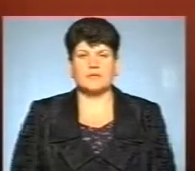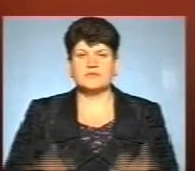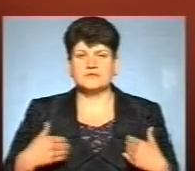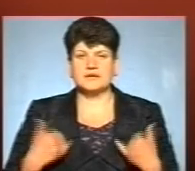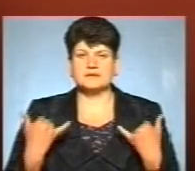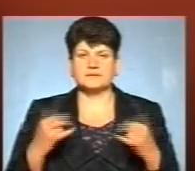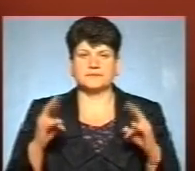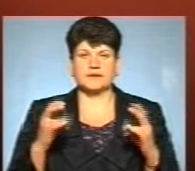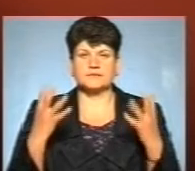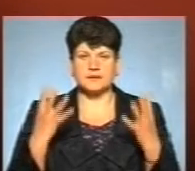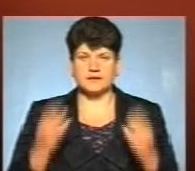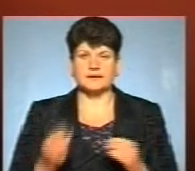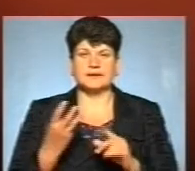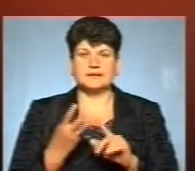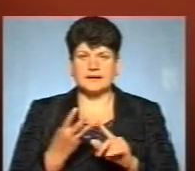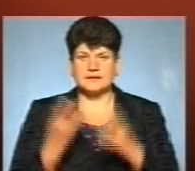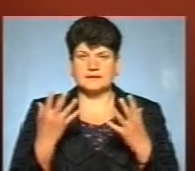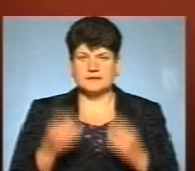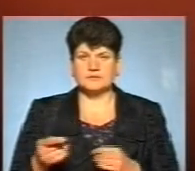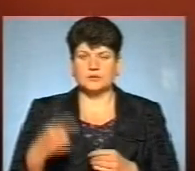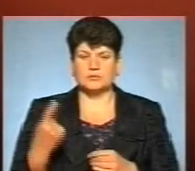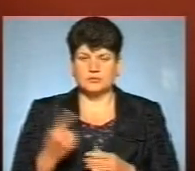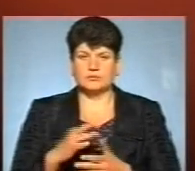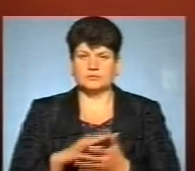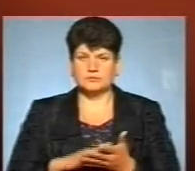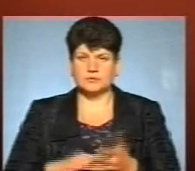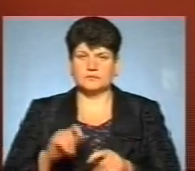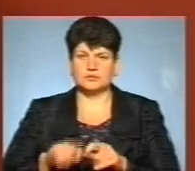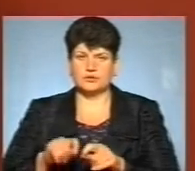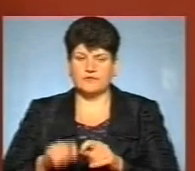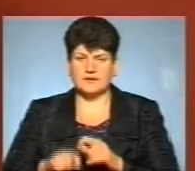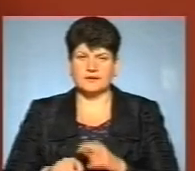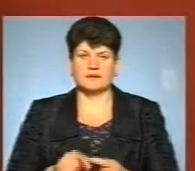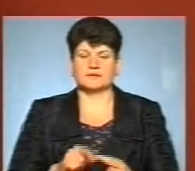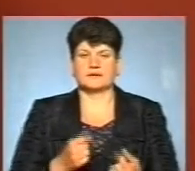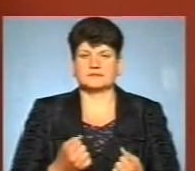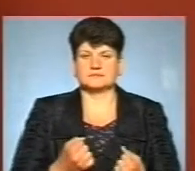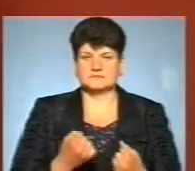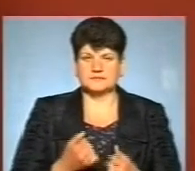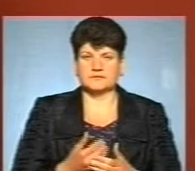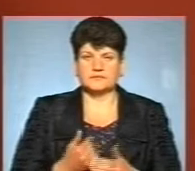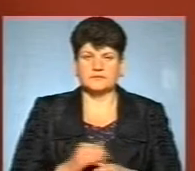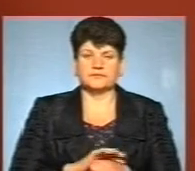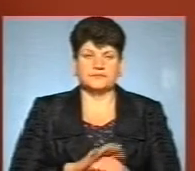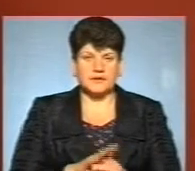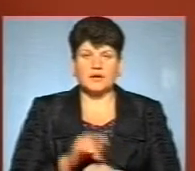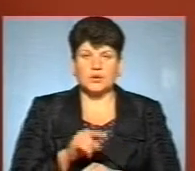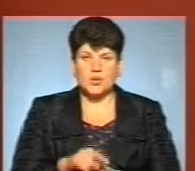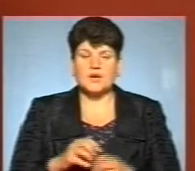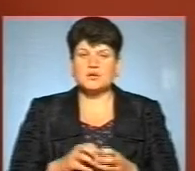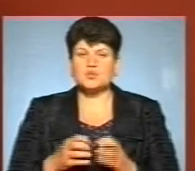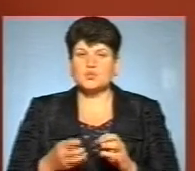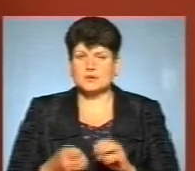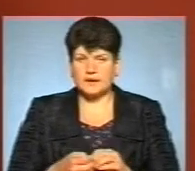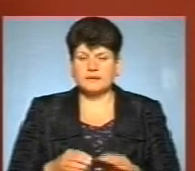питання в ефірі «Тема дня». Третій день на Тернопільщині триває тестування на антитіла до COVID-19. Власне, його результати тут